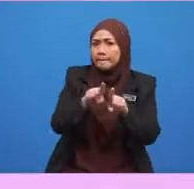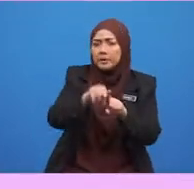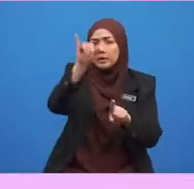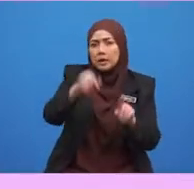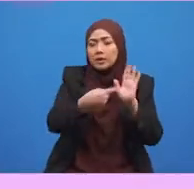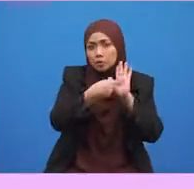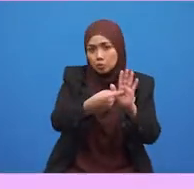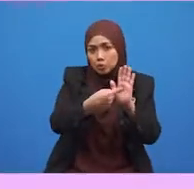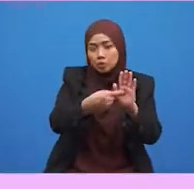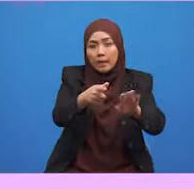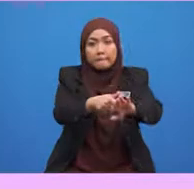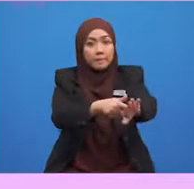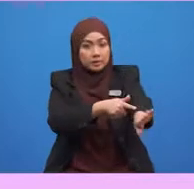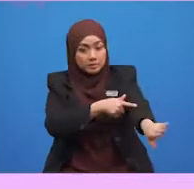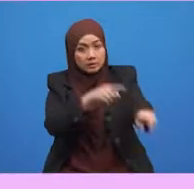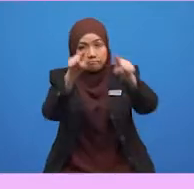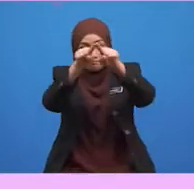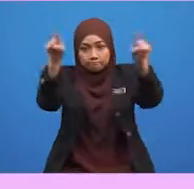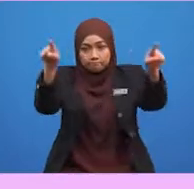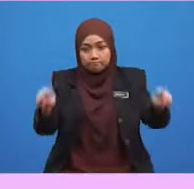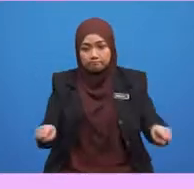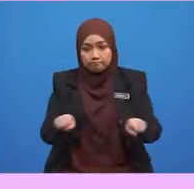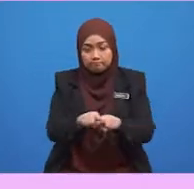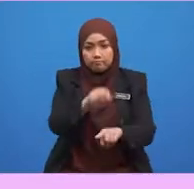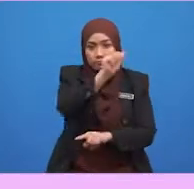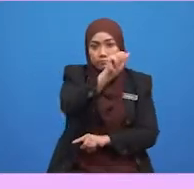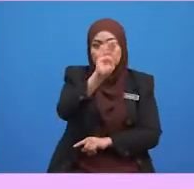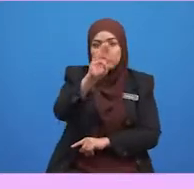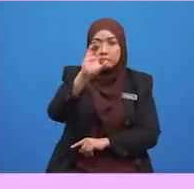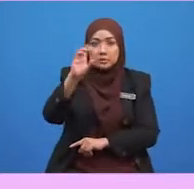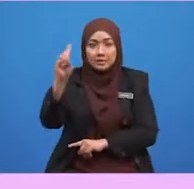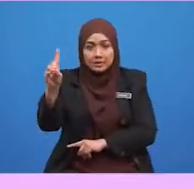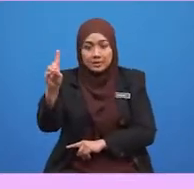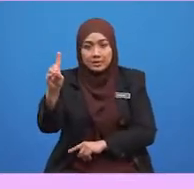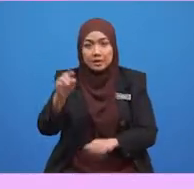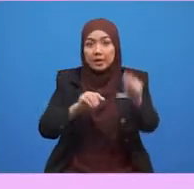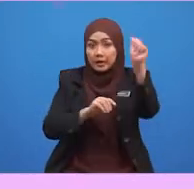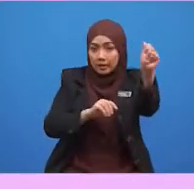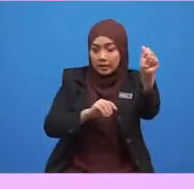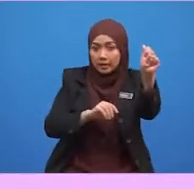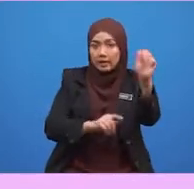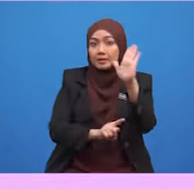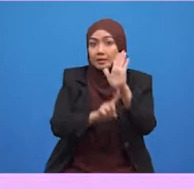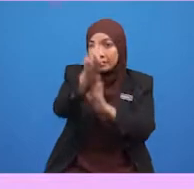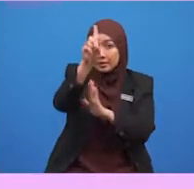sisi segi empat tepat ABCD ialah A dan tingginya ialah